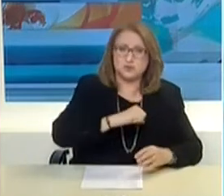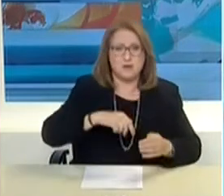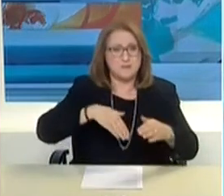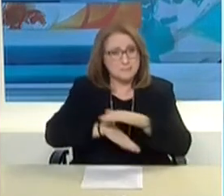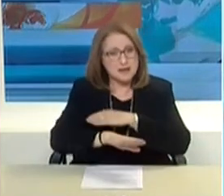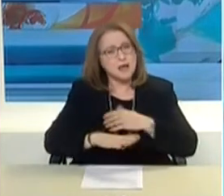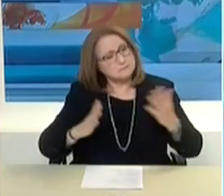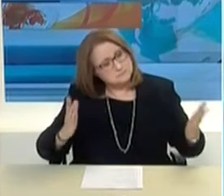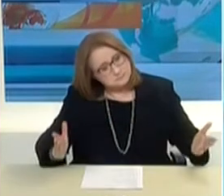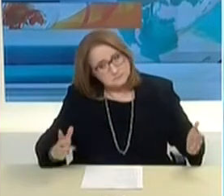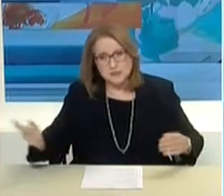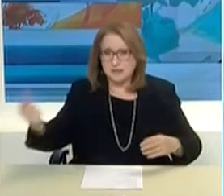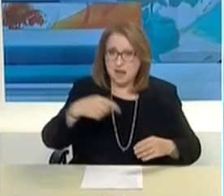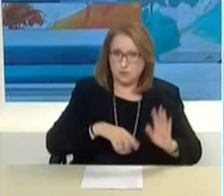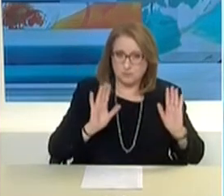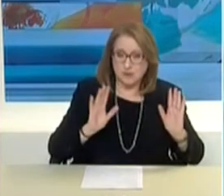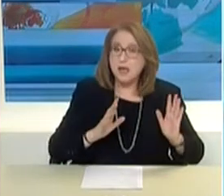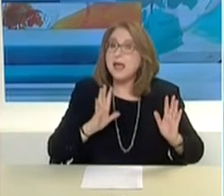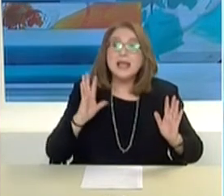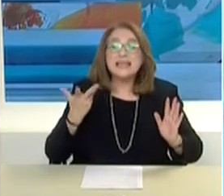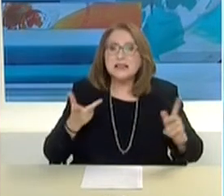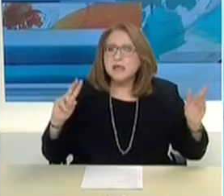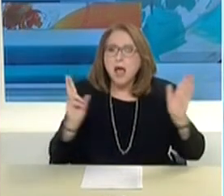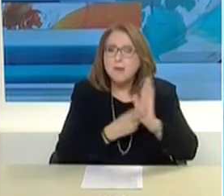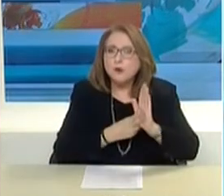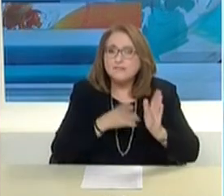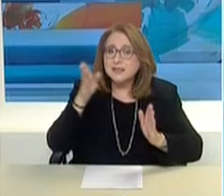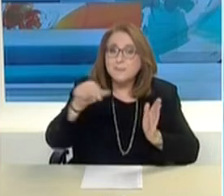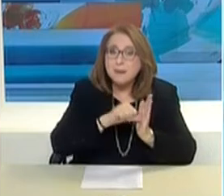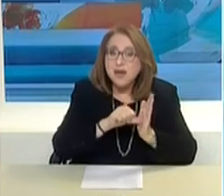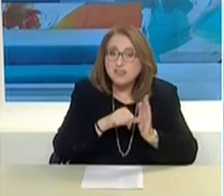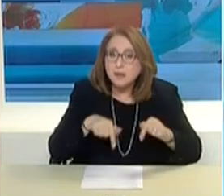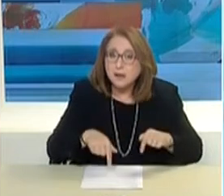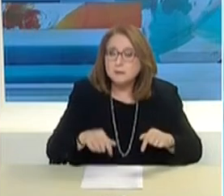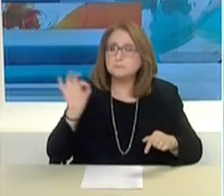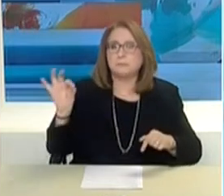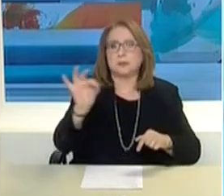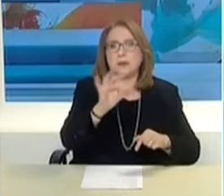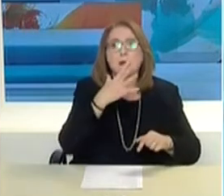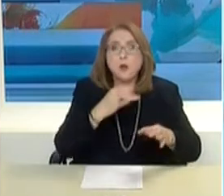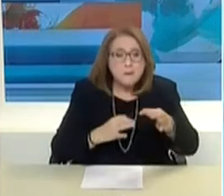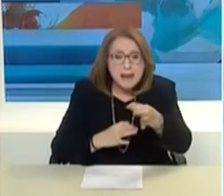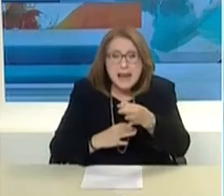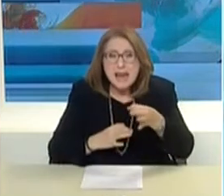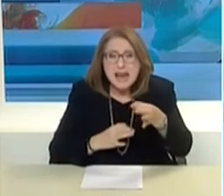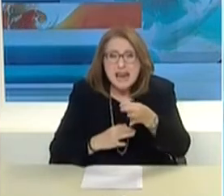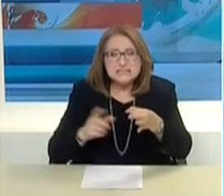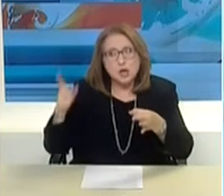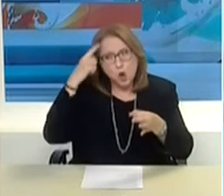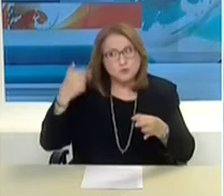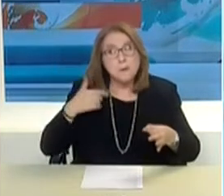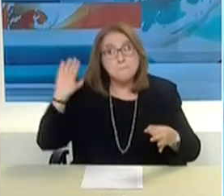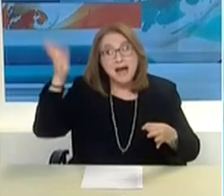τους κατοίκους των νησιών μας. Όπως τόνισε και ο Πρωθυπουργός στο μήνυμά του, όσο πιο μικρό είναι το νησί όπου κάποιος πιστεύει ότι θα καταφύγει